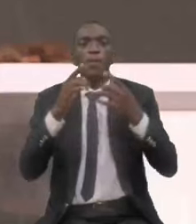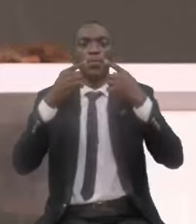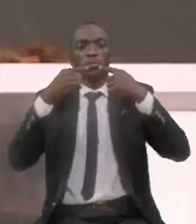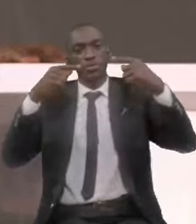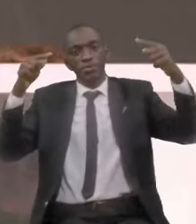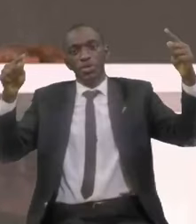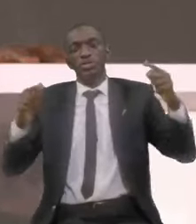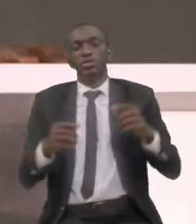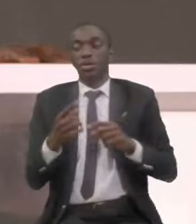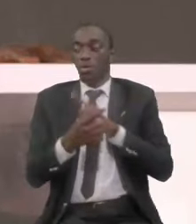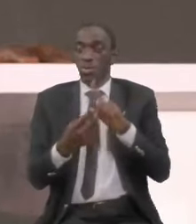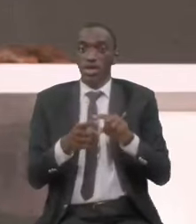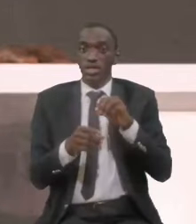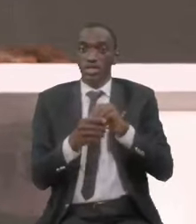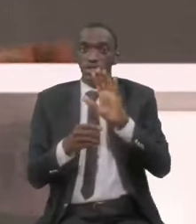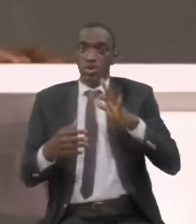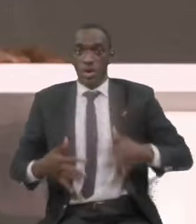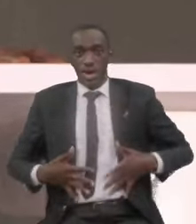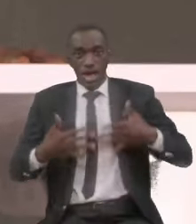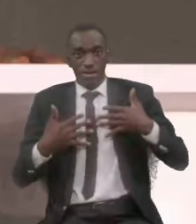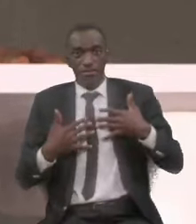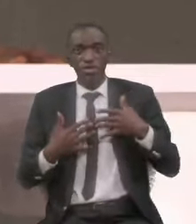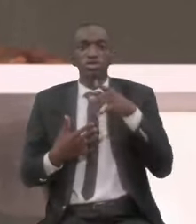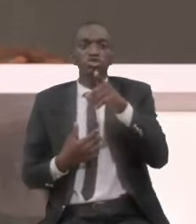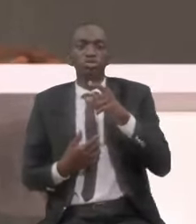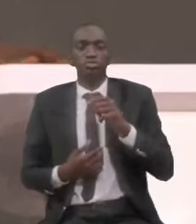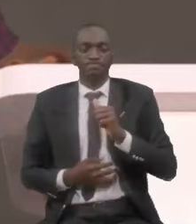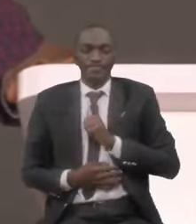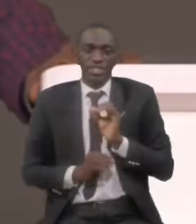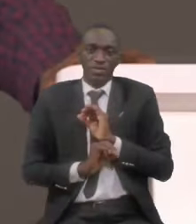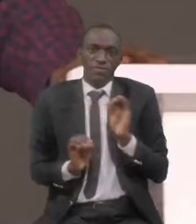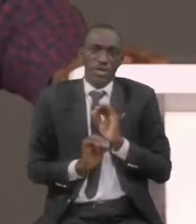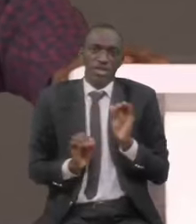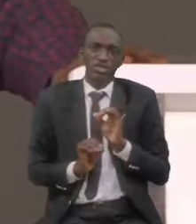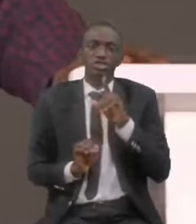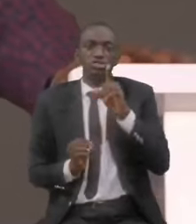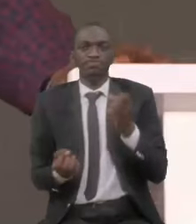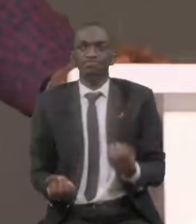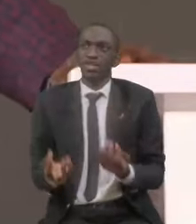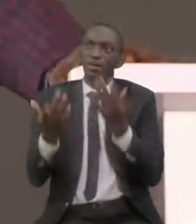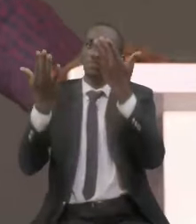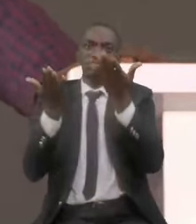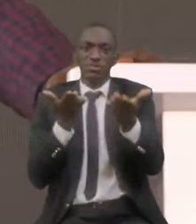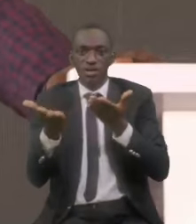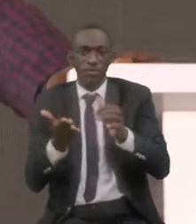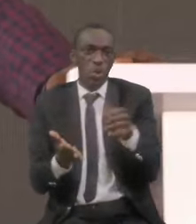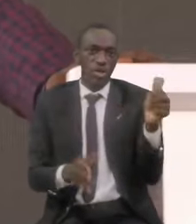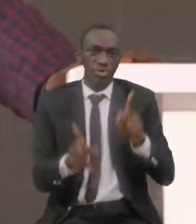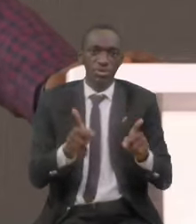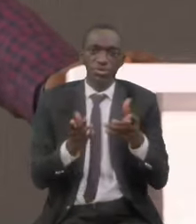vie, tu es désintéressé et tu fais des sacrifices dans le service envers les autres,